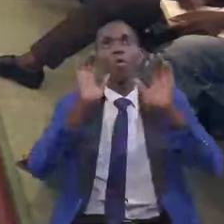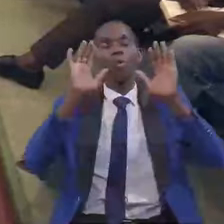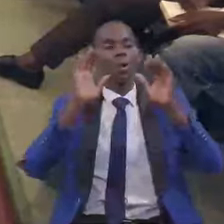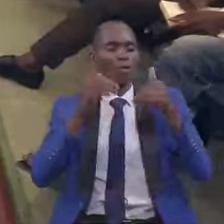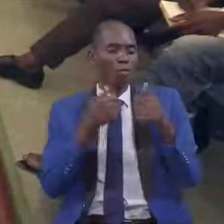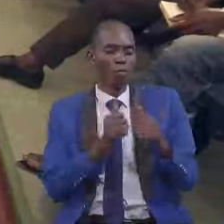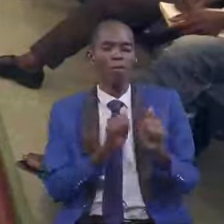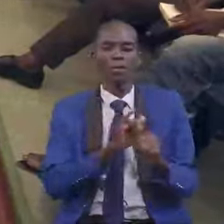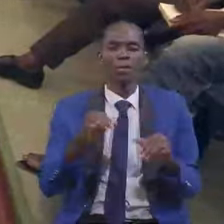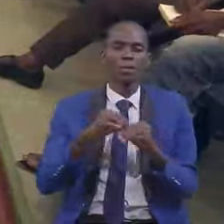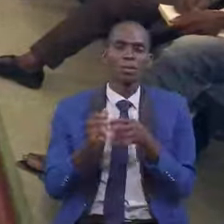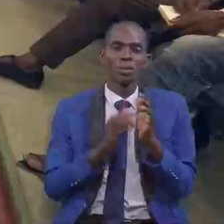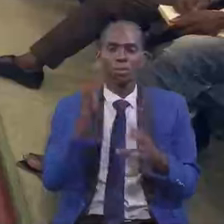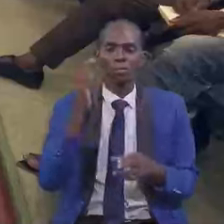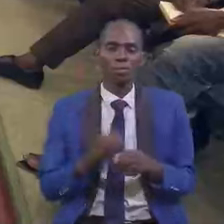Et